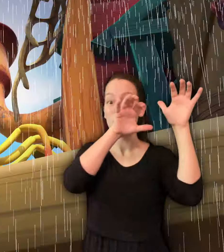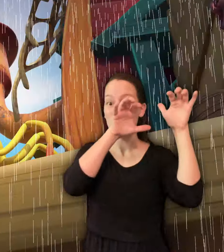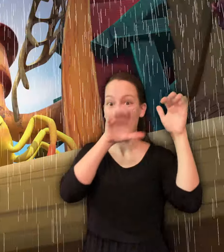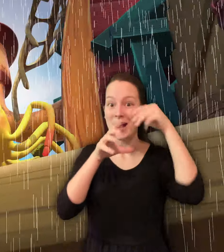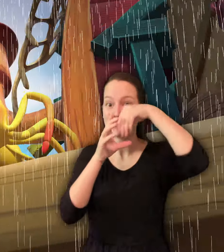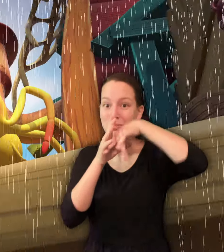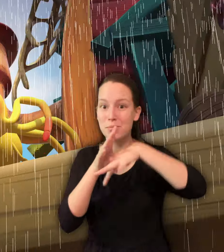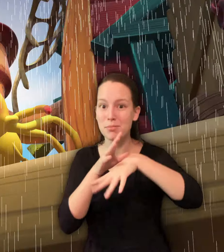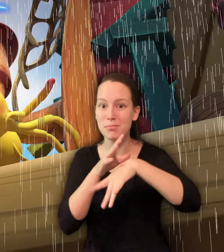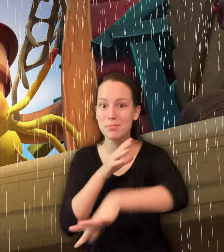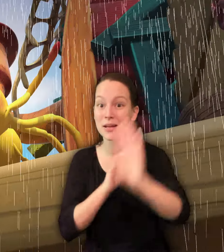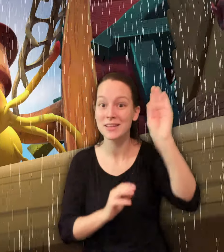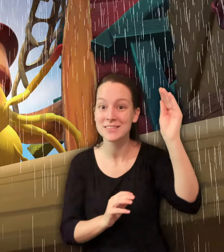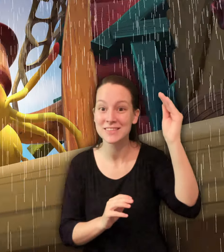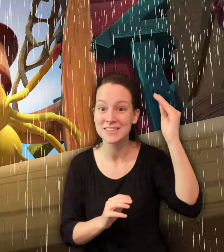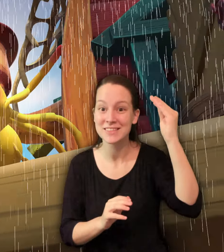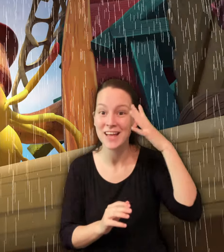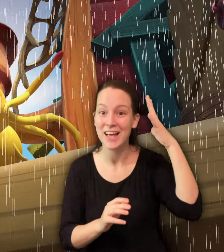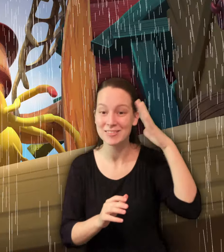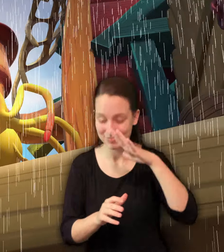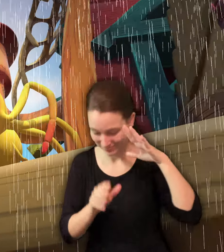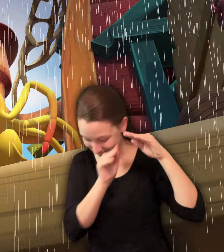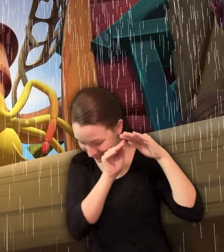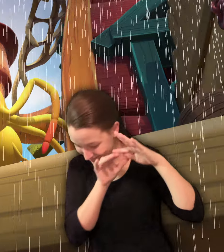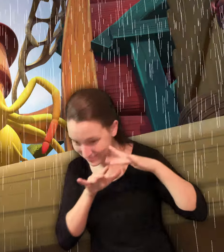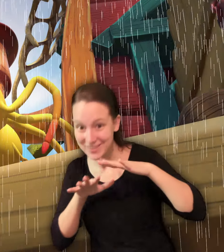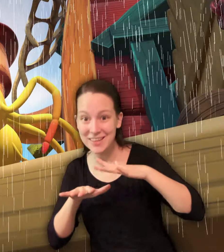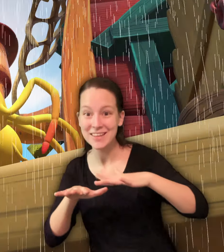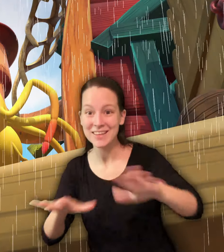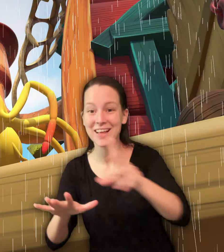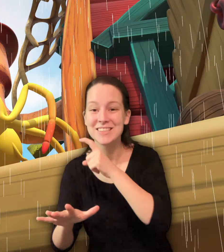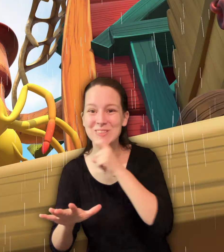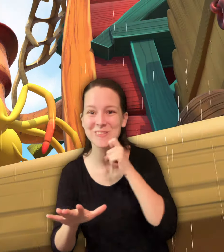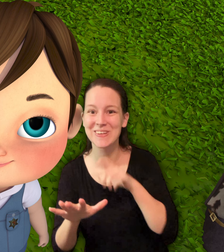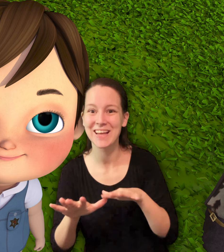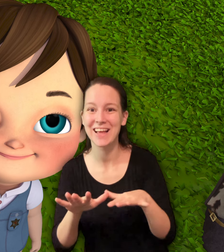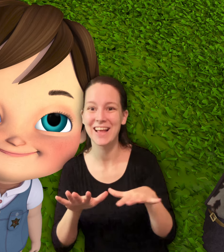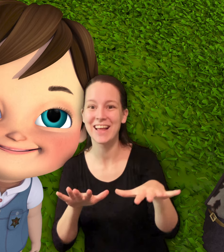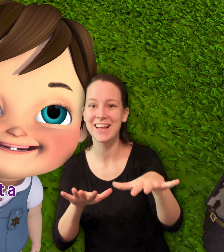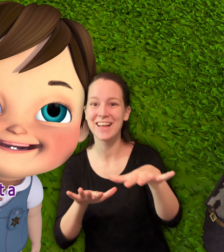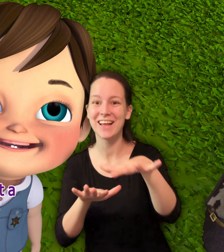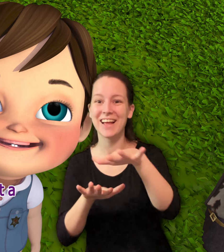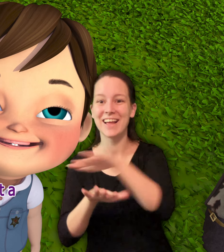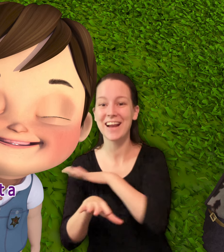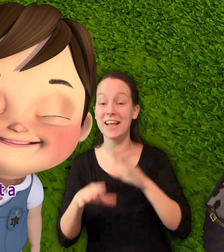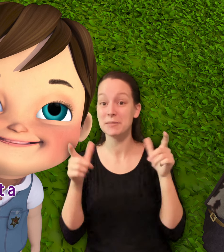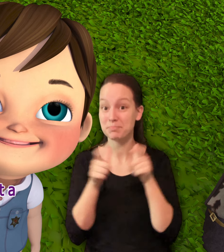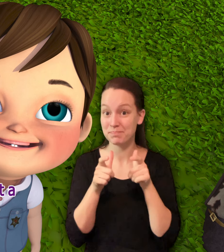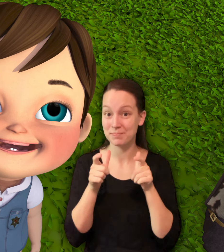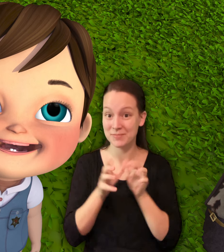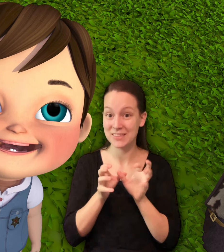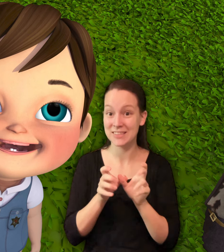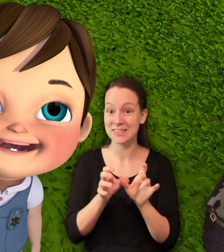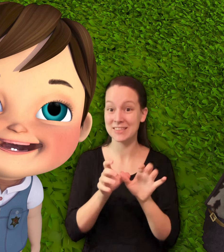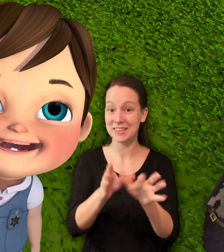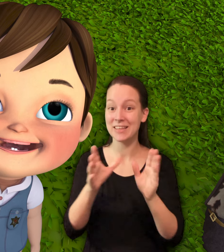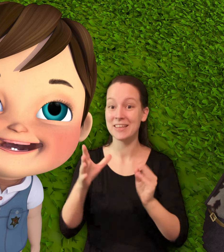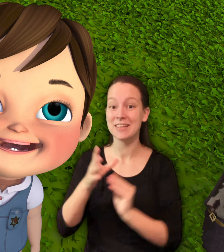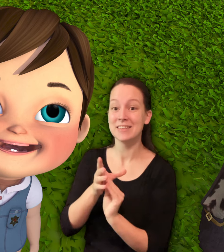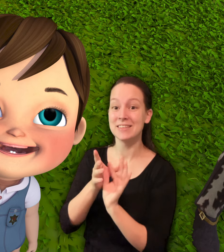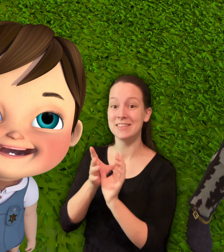れたお様てんてん雨たきちび雲ちゃんはまた登っ